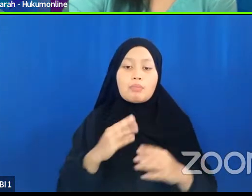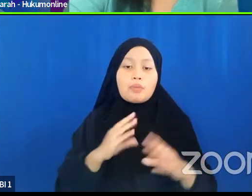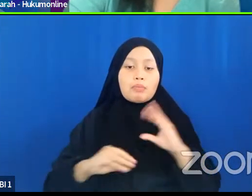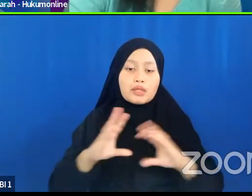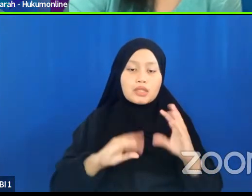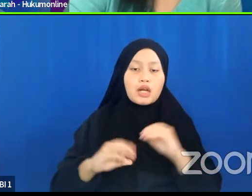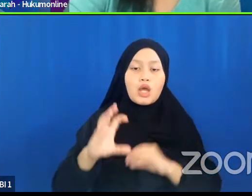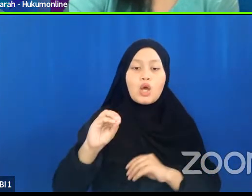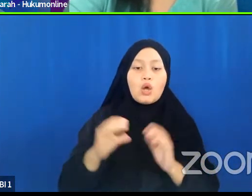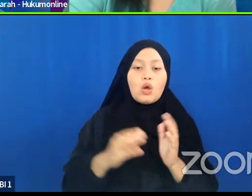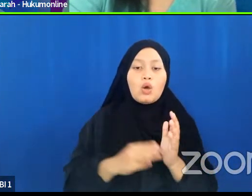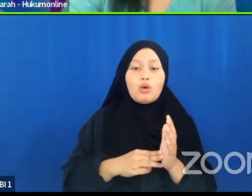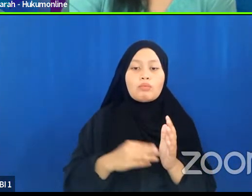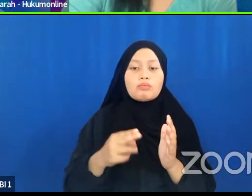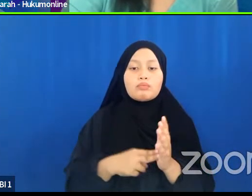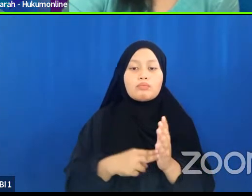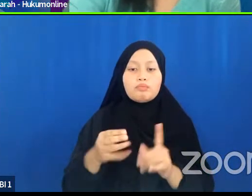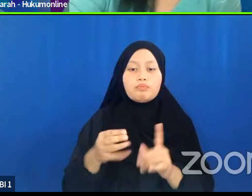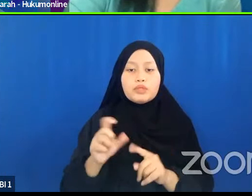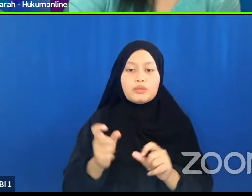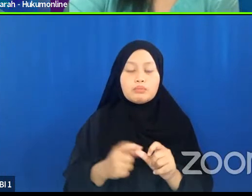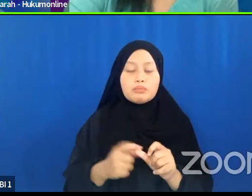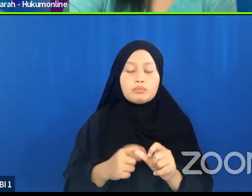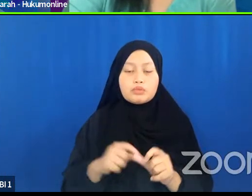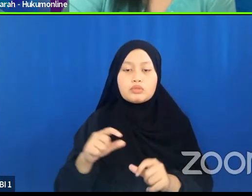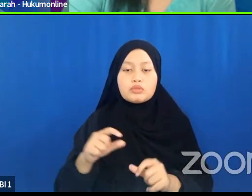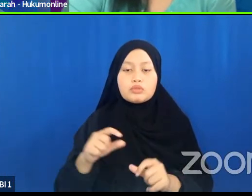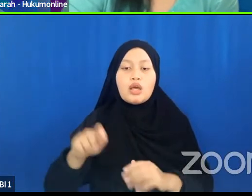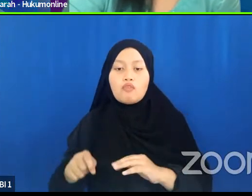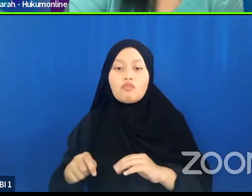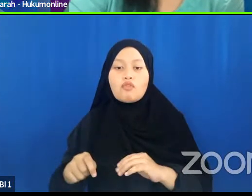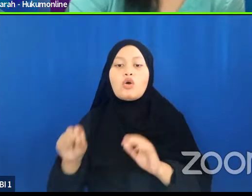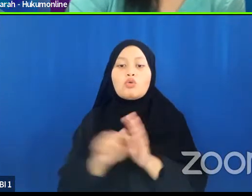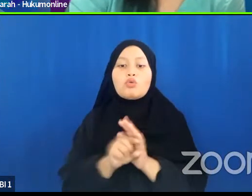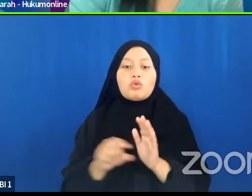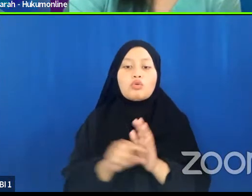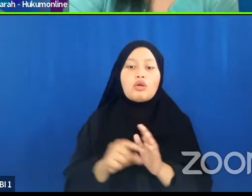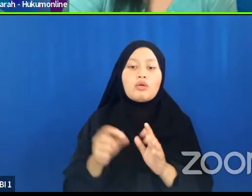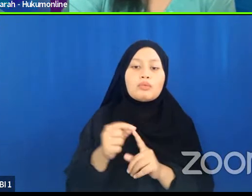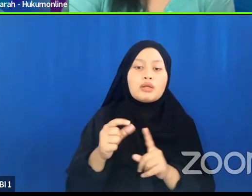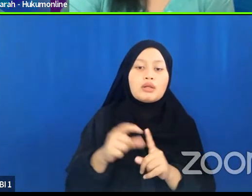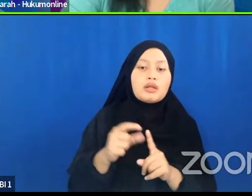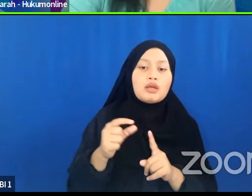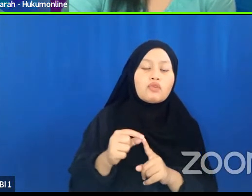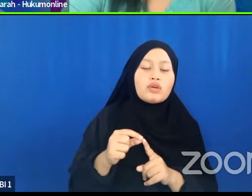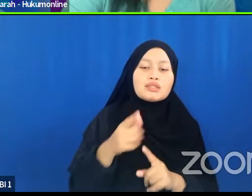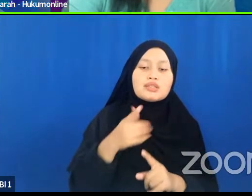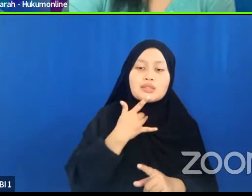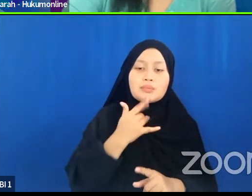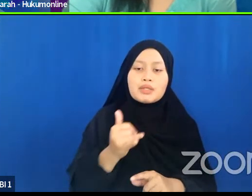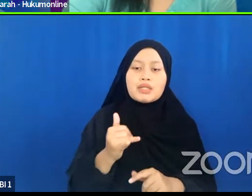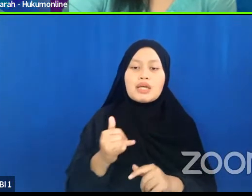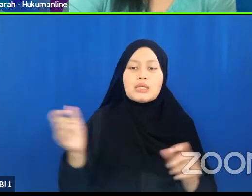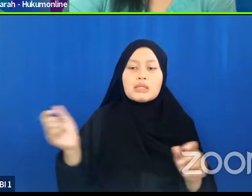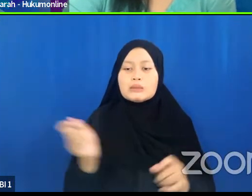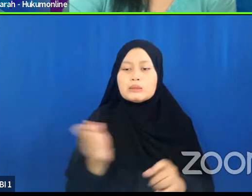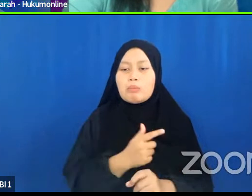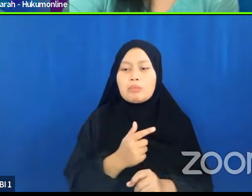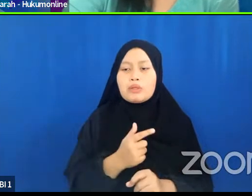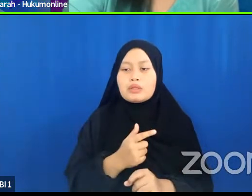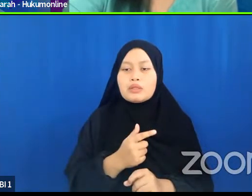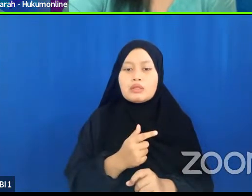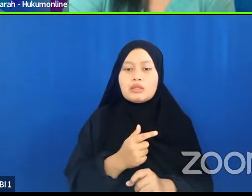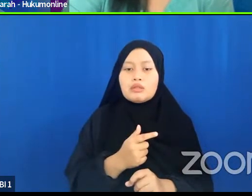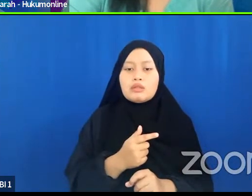igm-nya 43 hari undang-undang PDP sangat les-les fever untuk penguasa sehingga terlihat